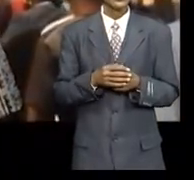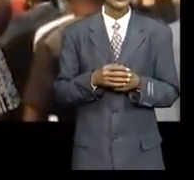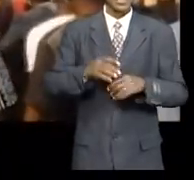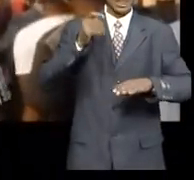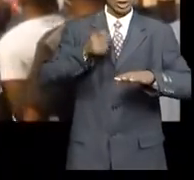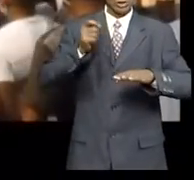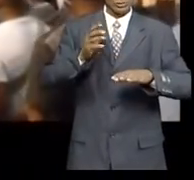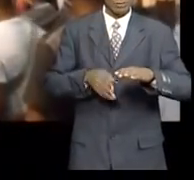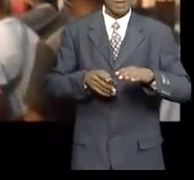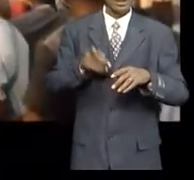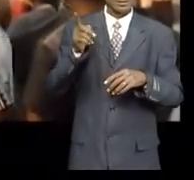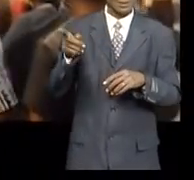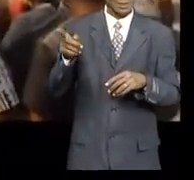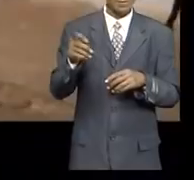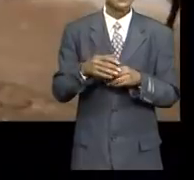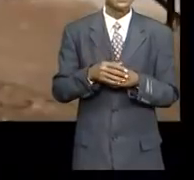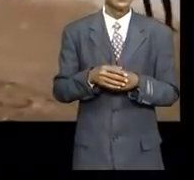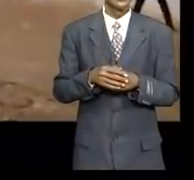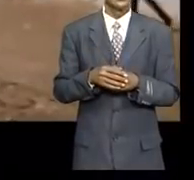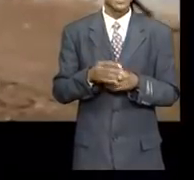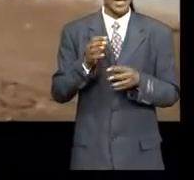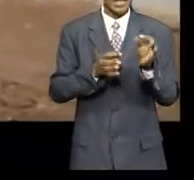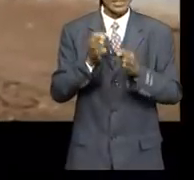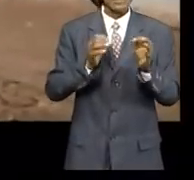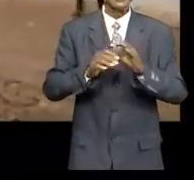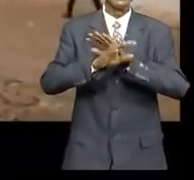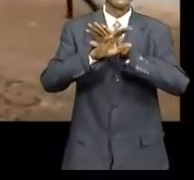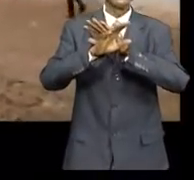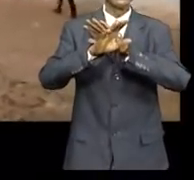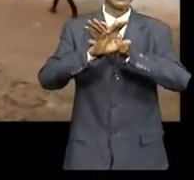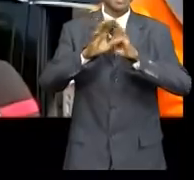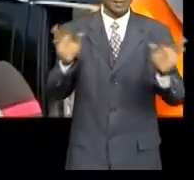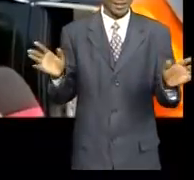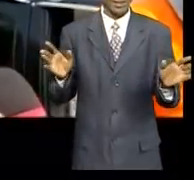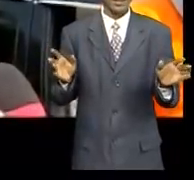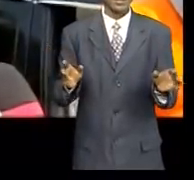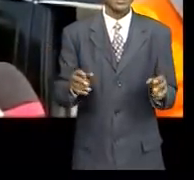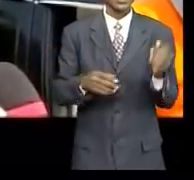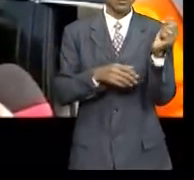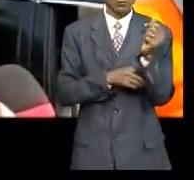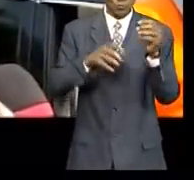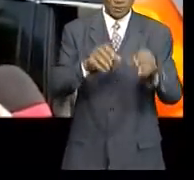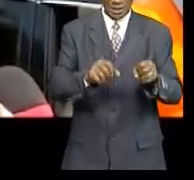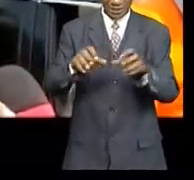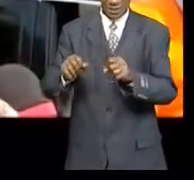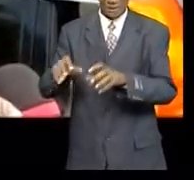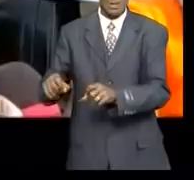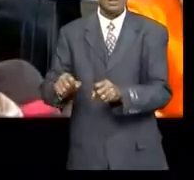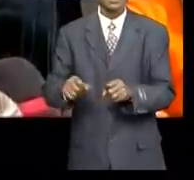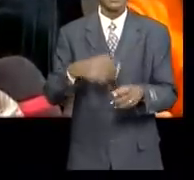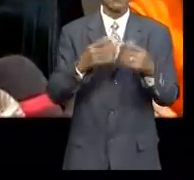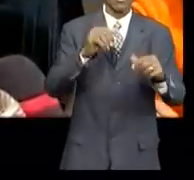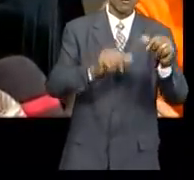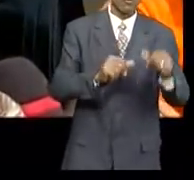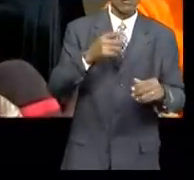limitée, la société Proton, est entrée ce jour dans ses droits. Cette parcelle, c'est la parcelle de la société